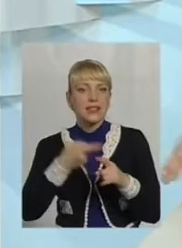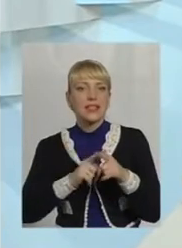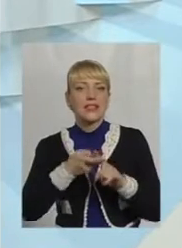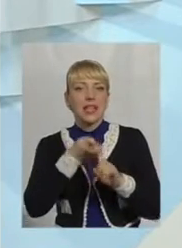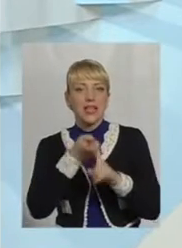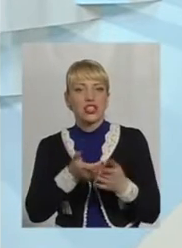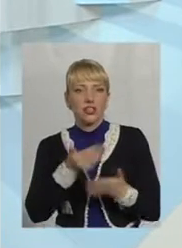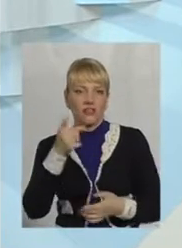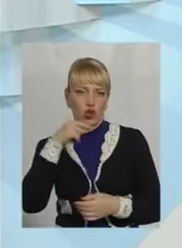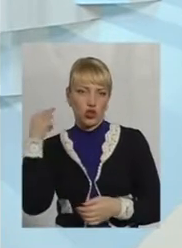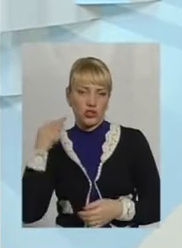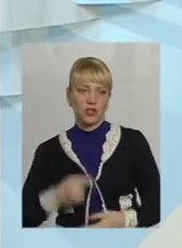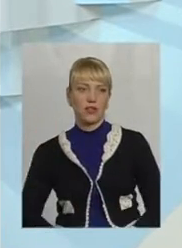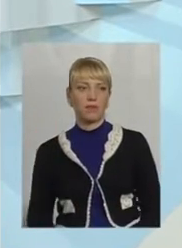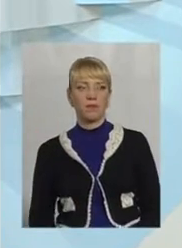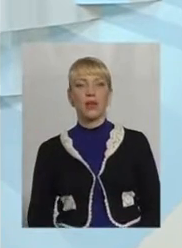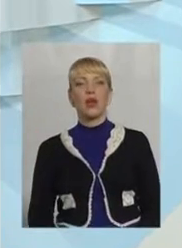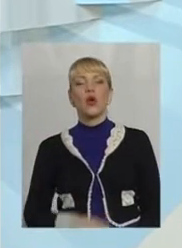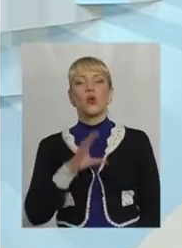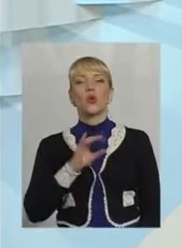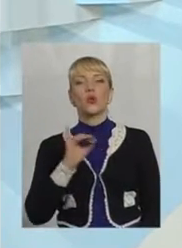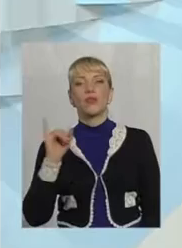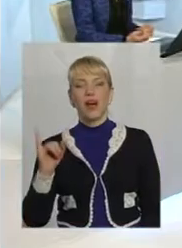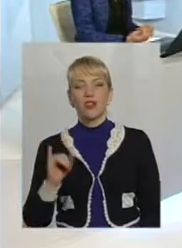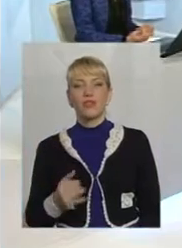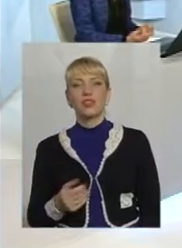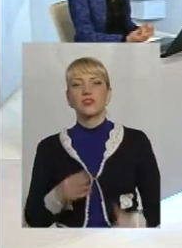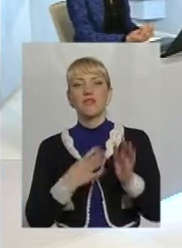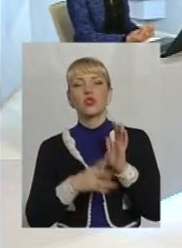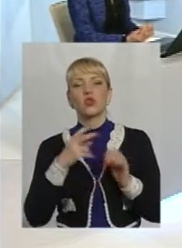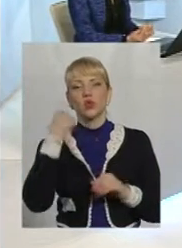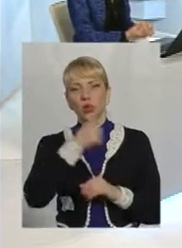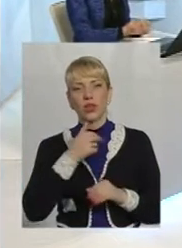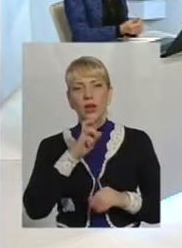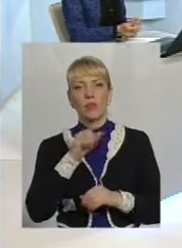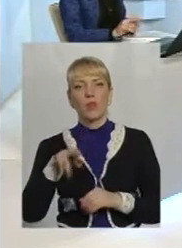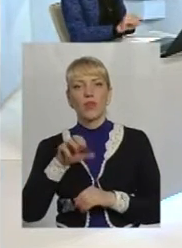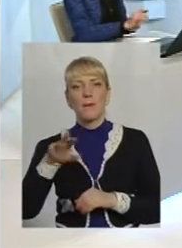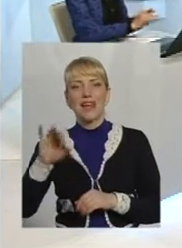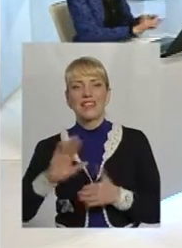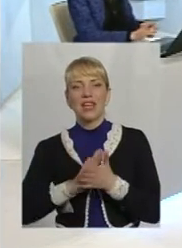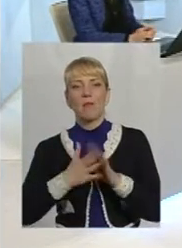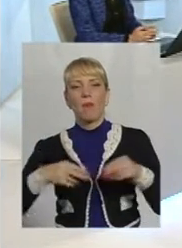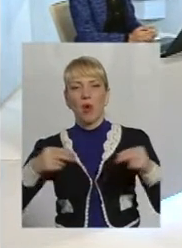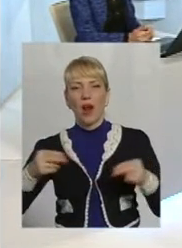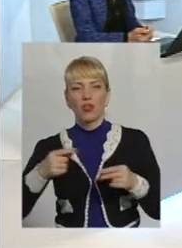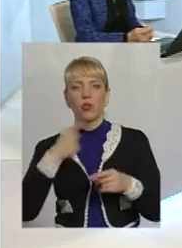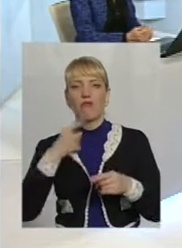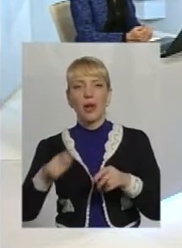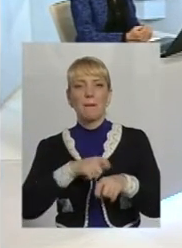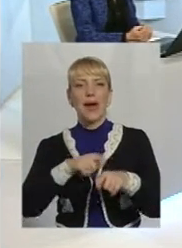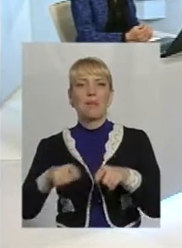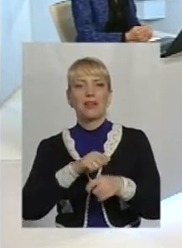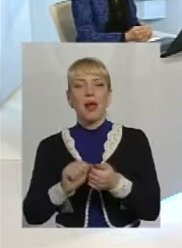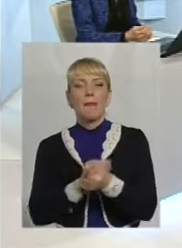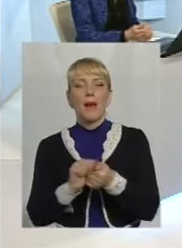Росії. Юрій Іванович, ще в 90-ті роки той Будапештський меморандум називали паперовими